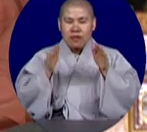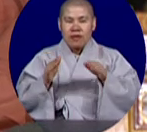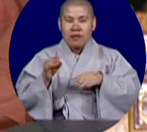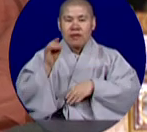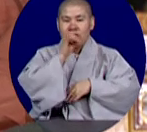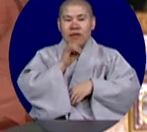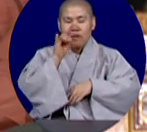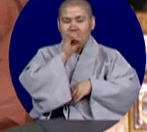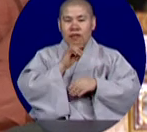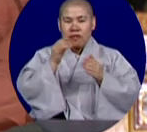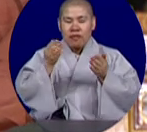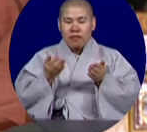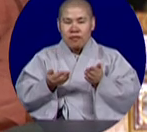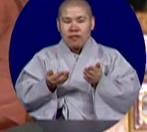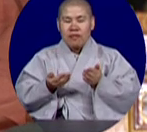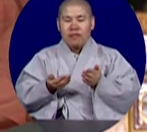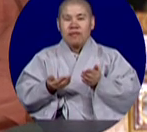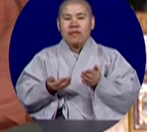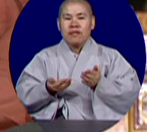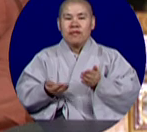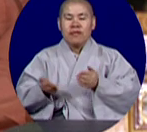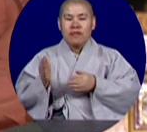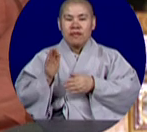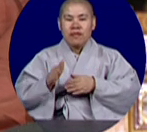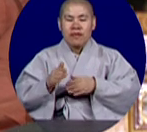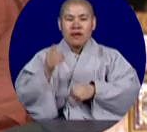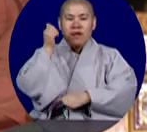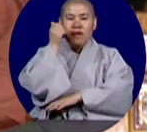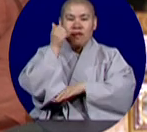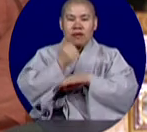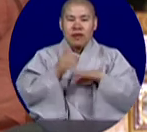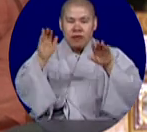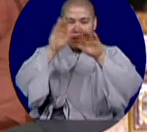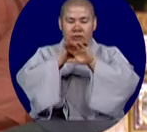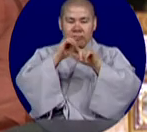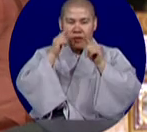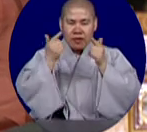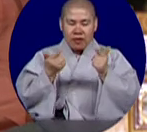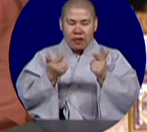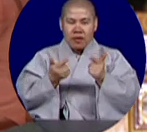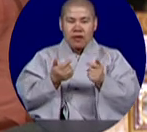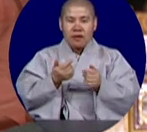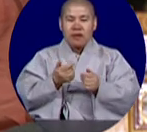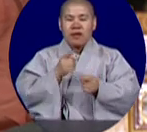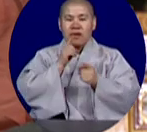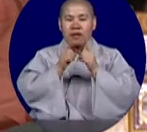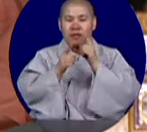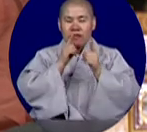후백장은 인과에 어둡지 않다 이렇게 했는데 여우 몸을 해탈하게 해줬다.